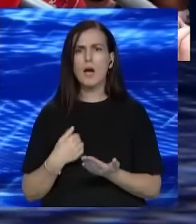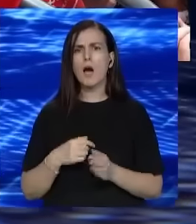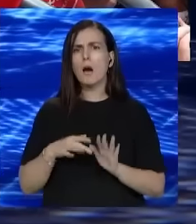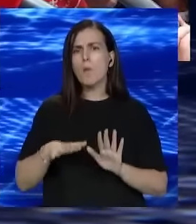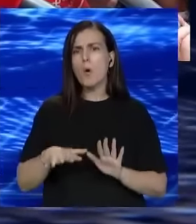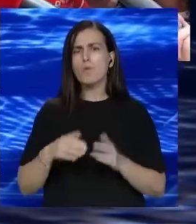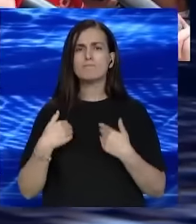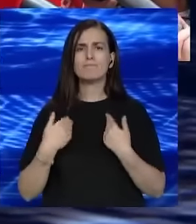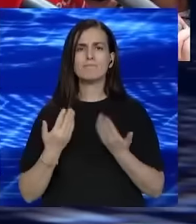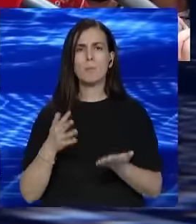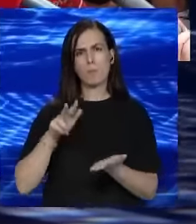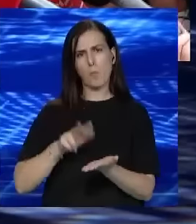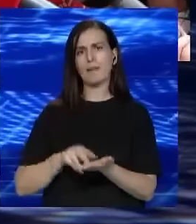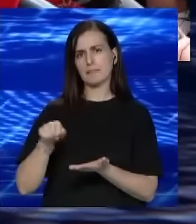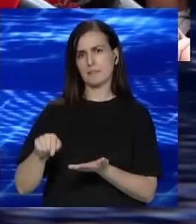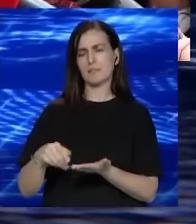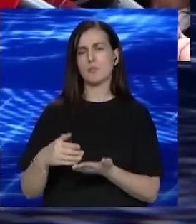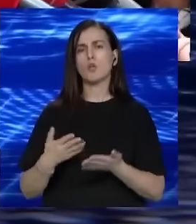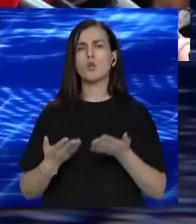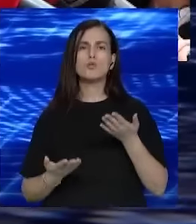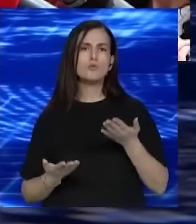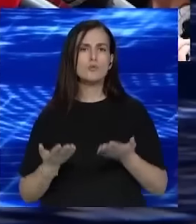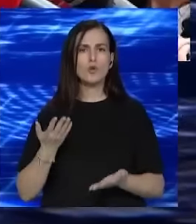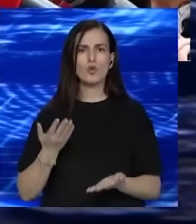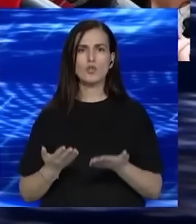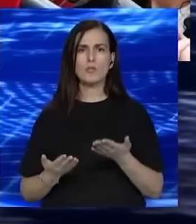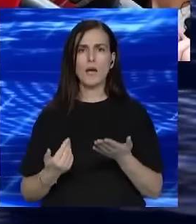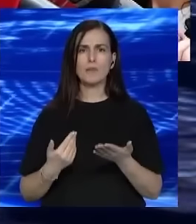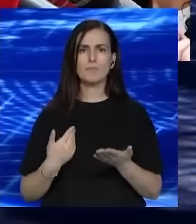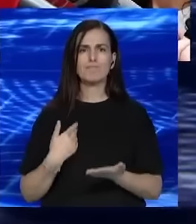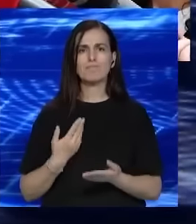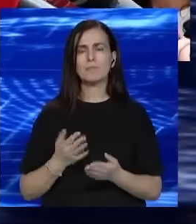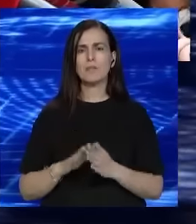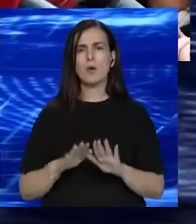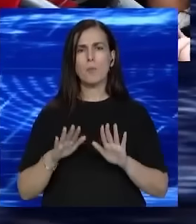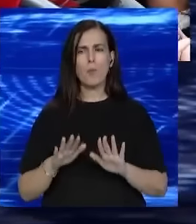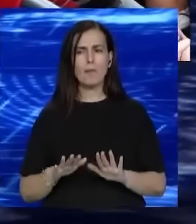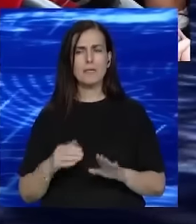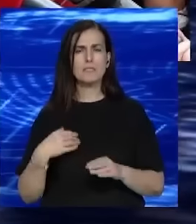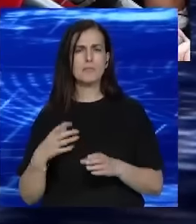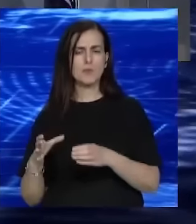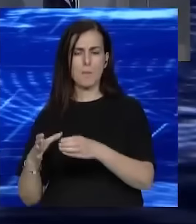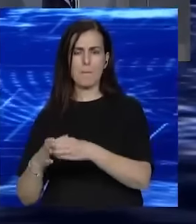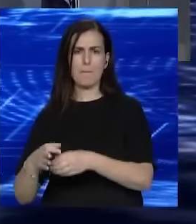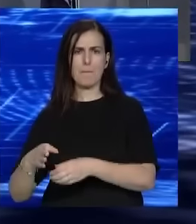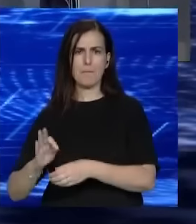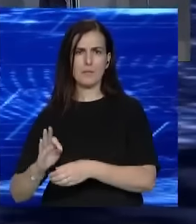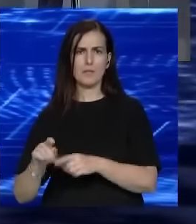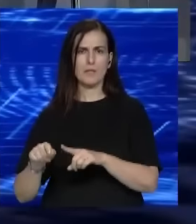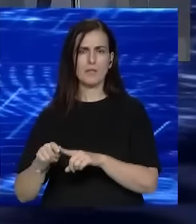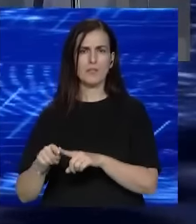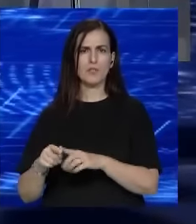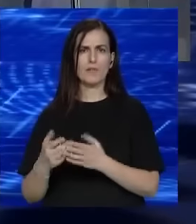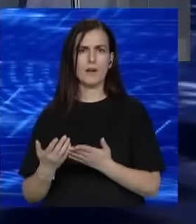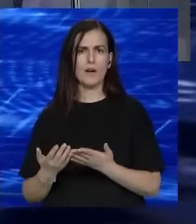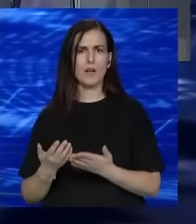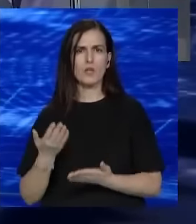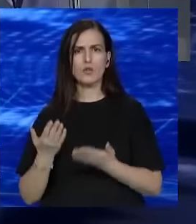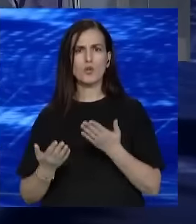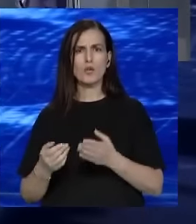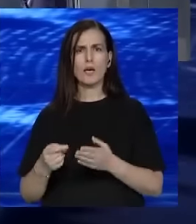vendimarrje edhe në kryesi, ku nuk përjashtohet ashpërsimi i qëndrimit të opozitës, duke radikalizuar deri në